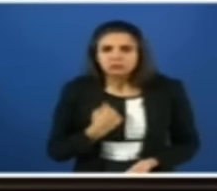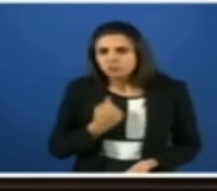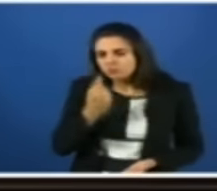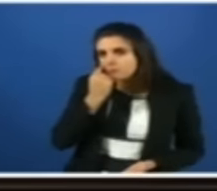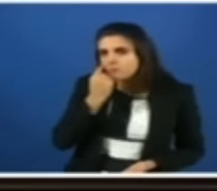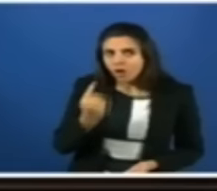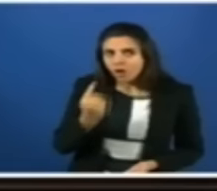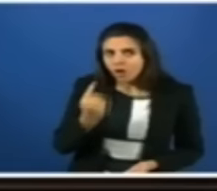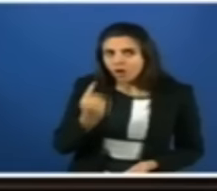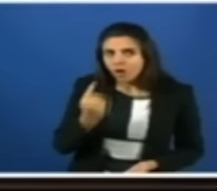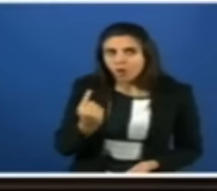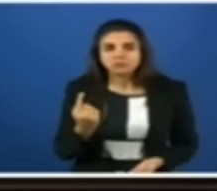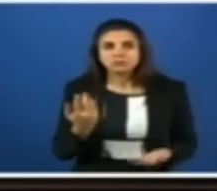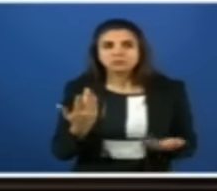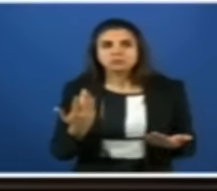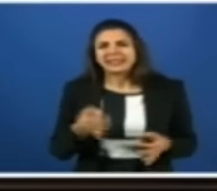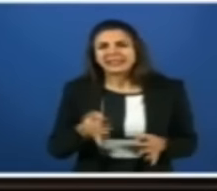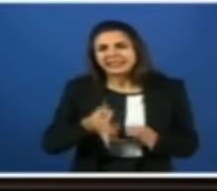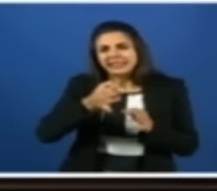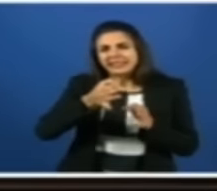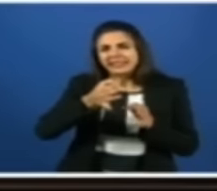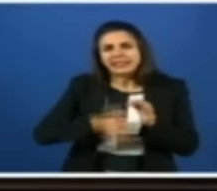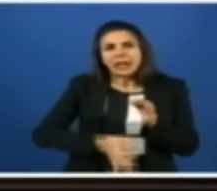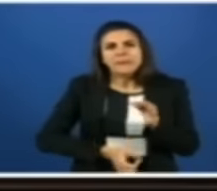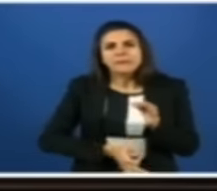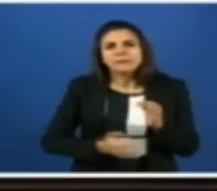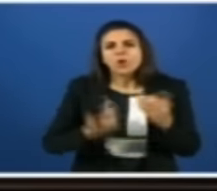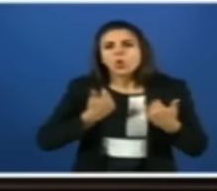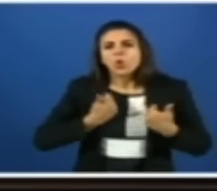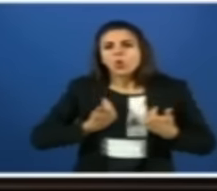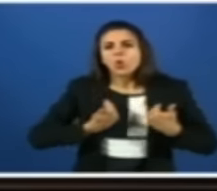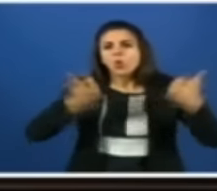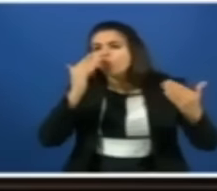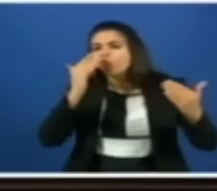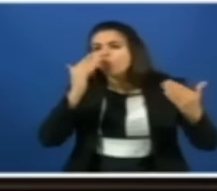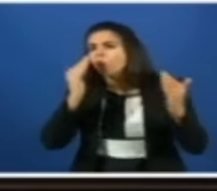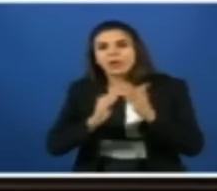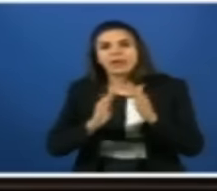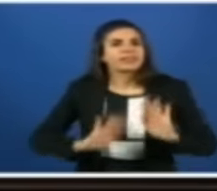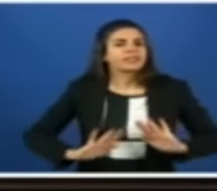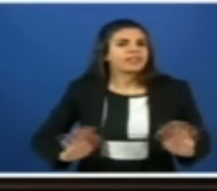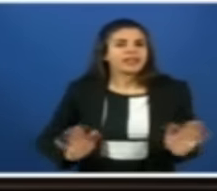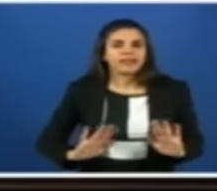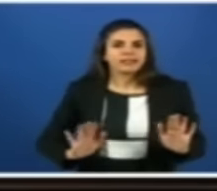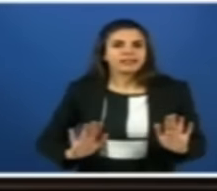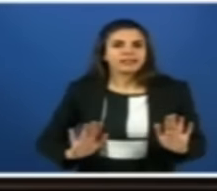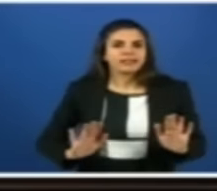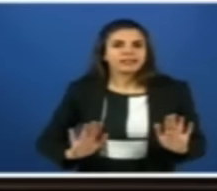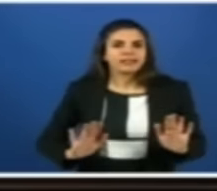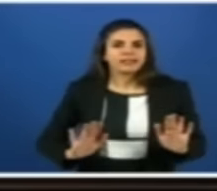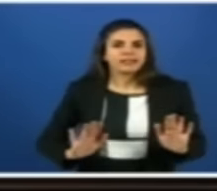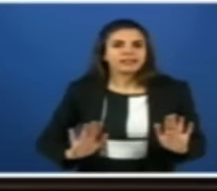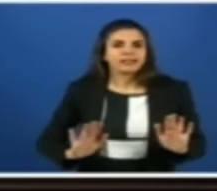itibariyle tamamen bir hukuk faciasıdır.